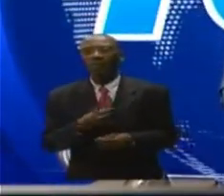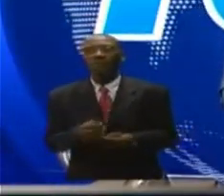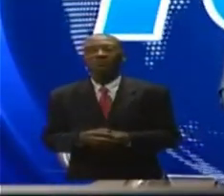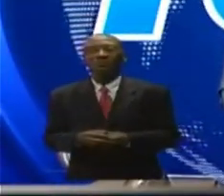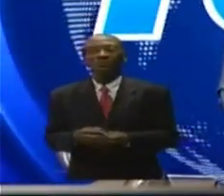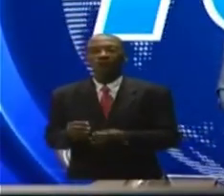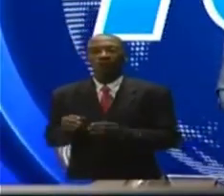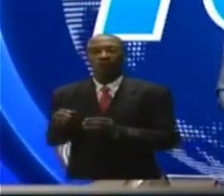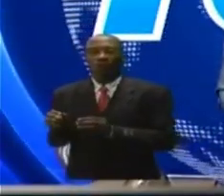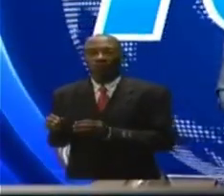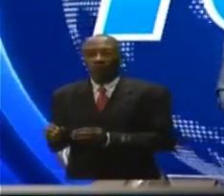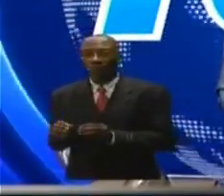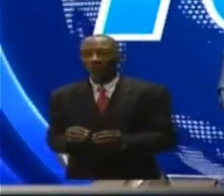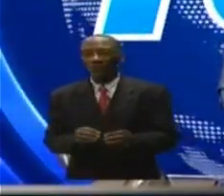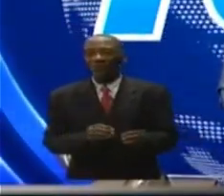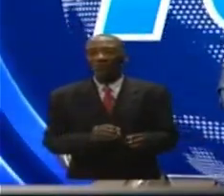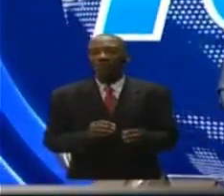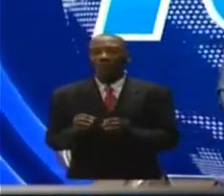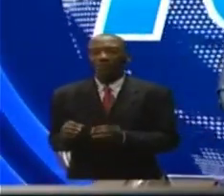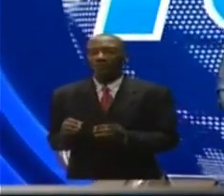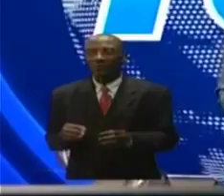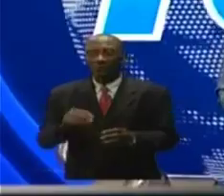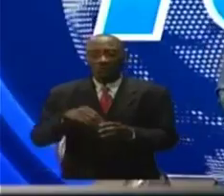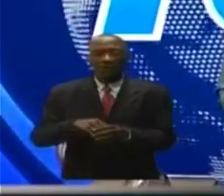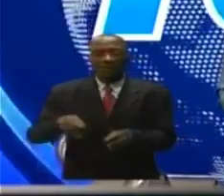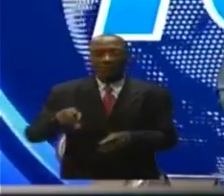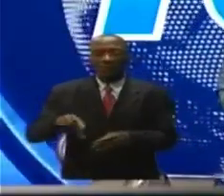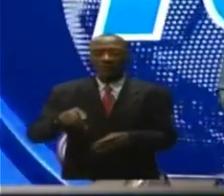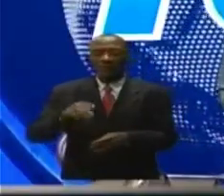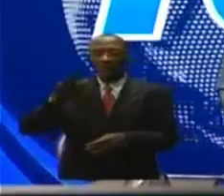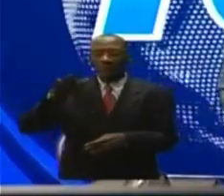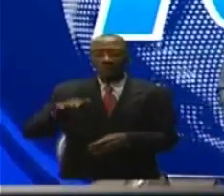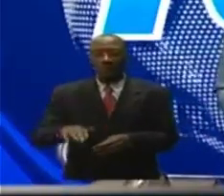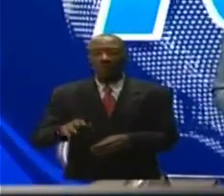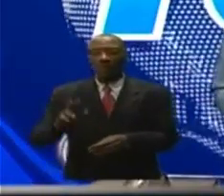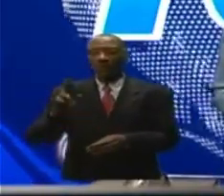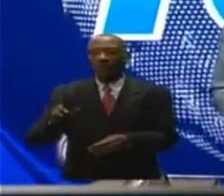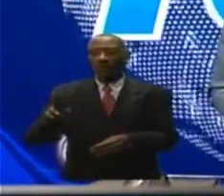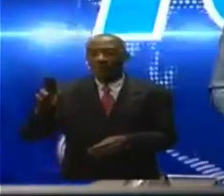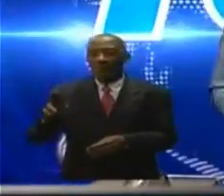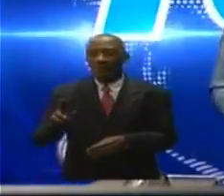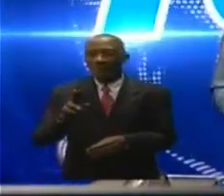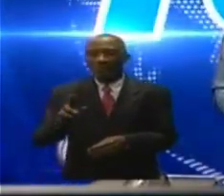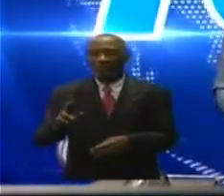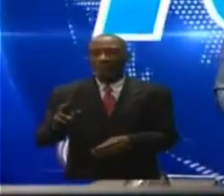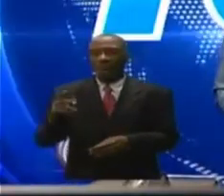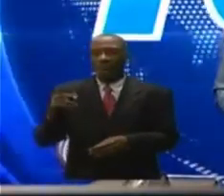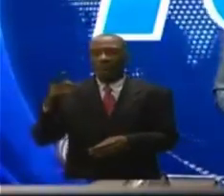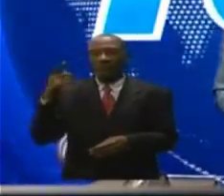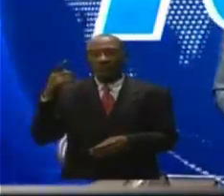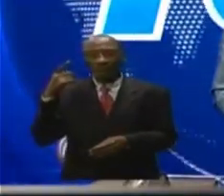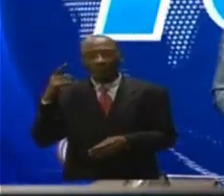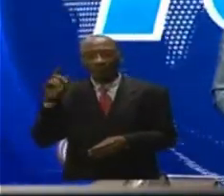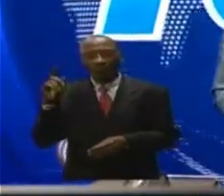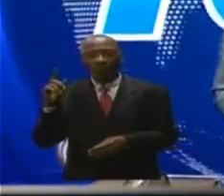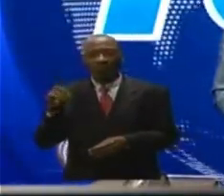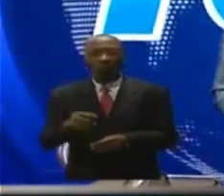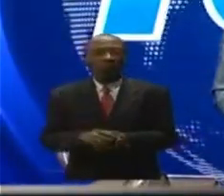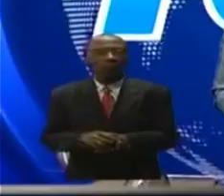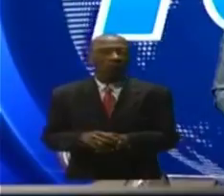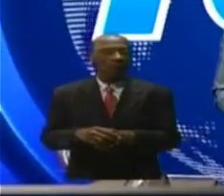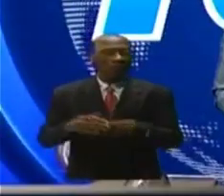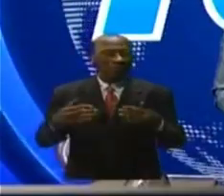à Bouta, dans la province de Bazouélé, dans le cadre de la célébration de 63 ans de l'indépendance de la